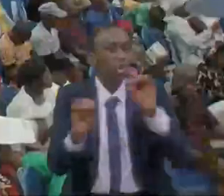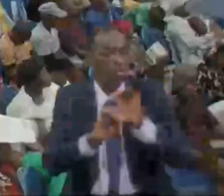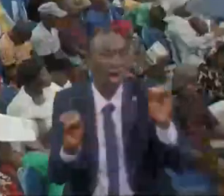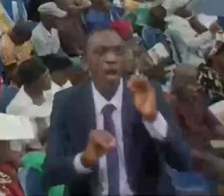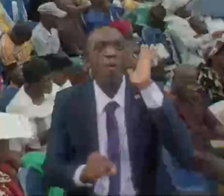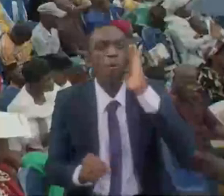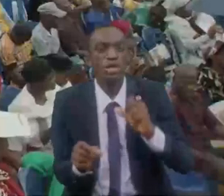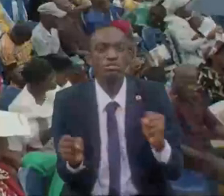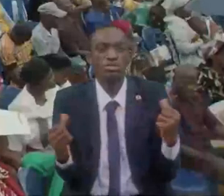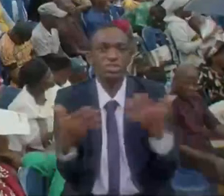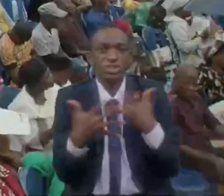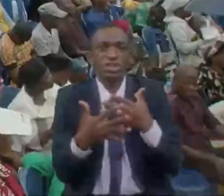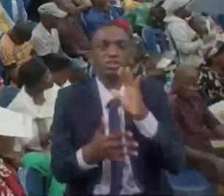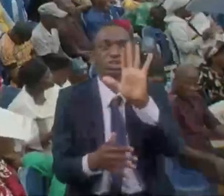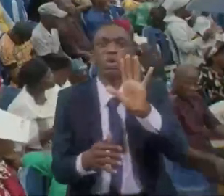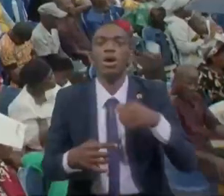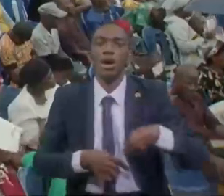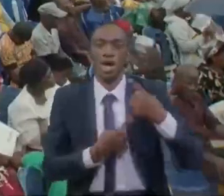Rien ne va ébranler ton cœur.